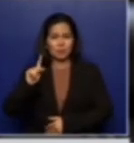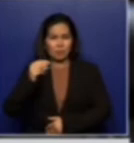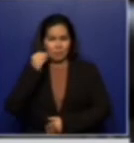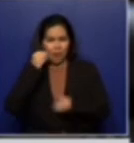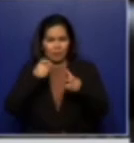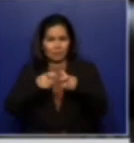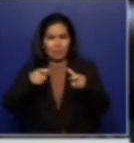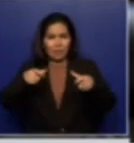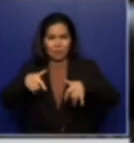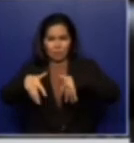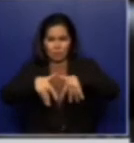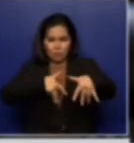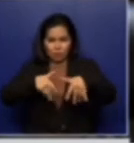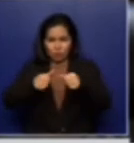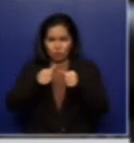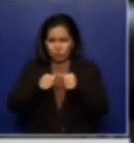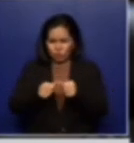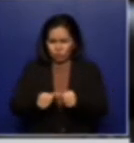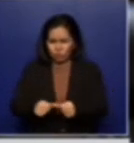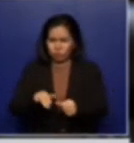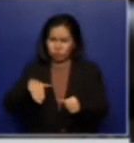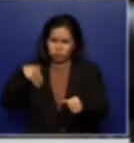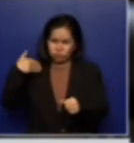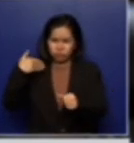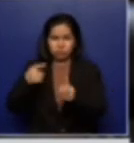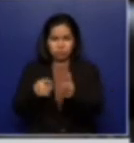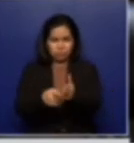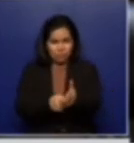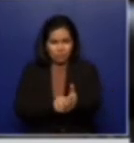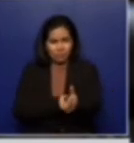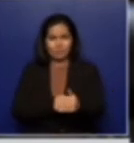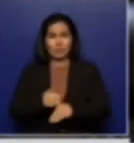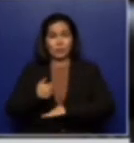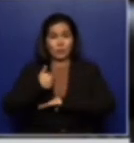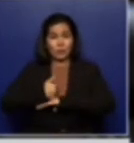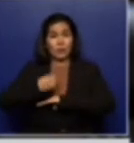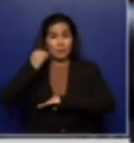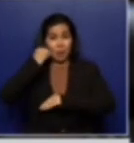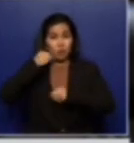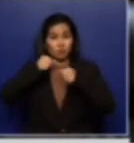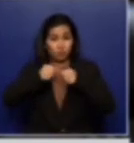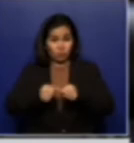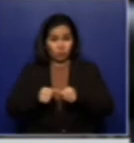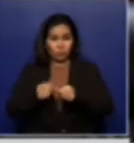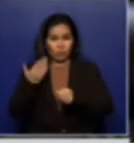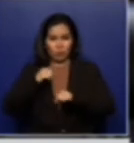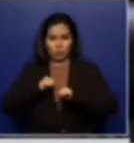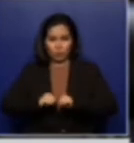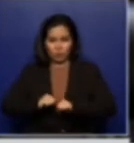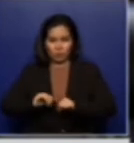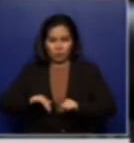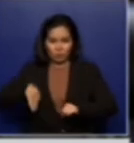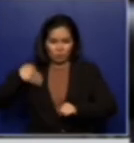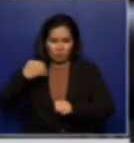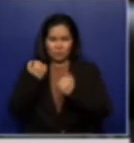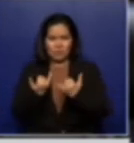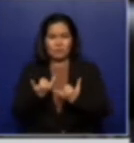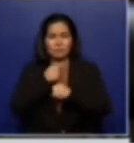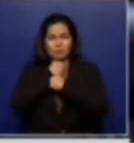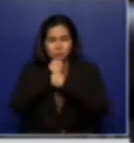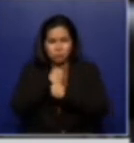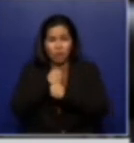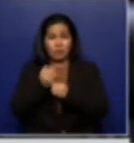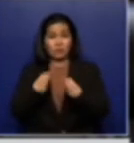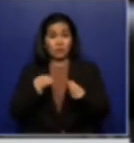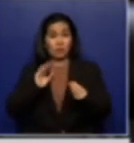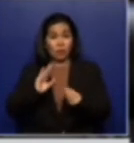าอยู่ตั้งแต่นมนานผู้ใหญ่บ้านอยู่ตั้งแต่หนุ่มจนแก่เป็นที่ทหารครับ